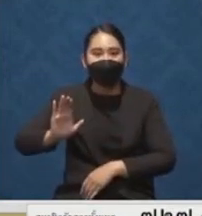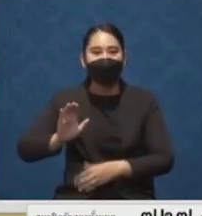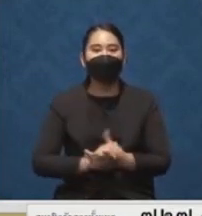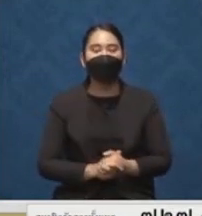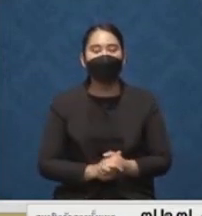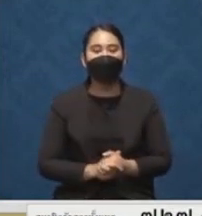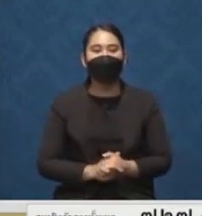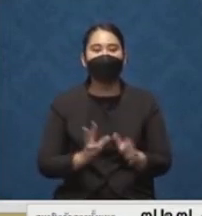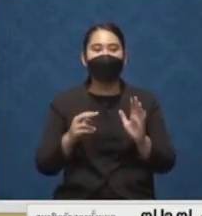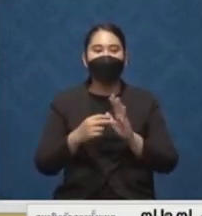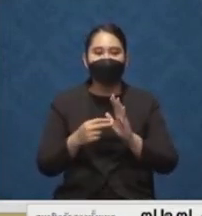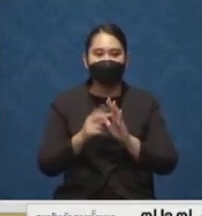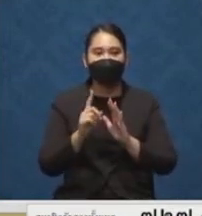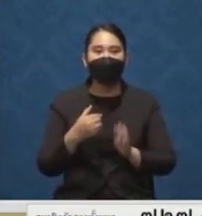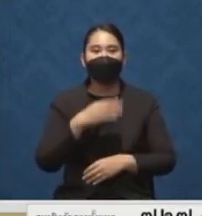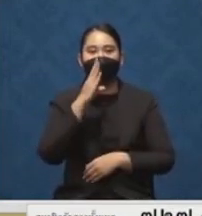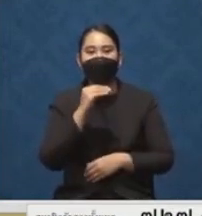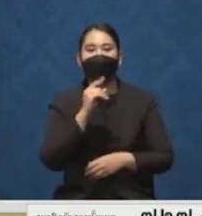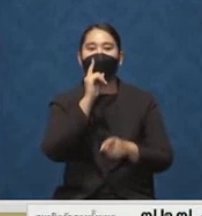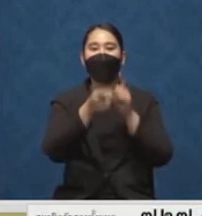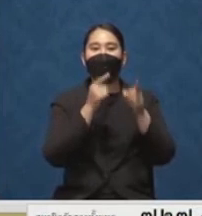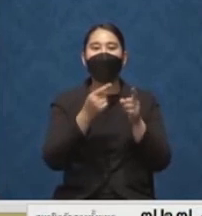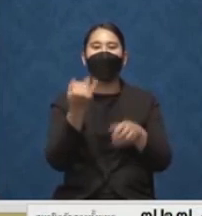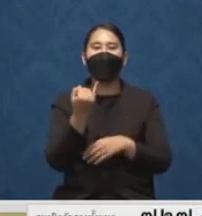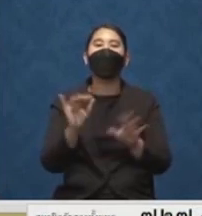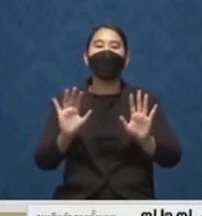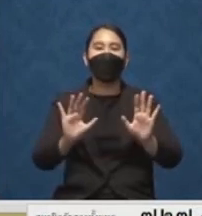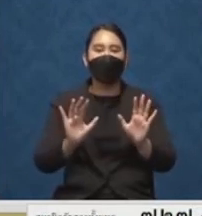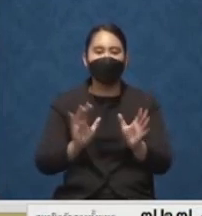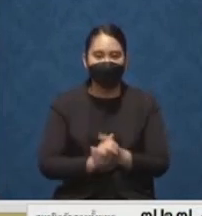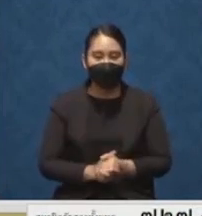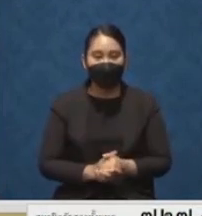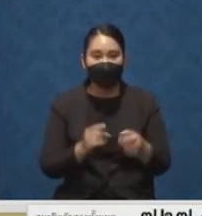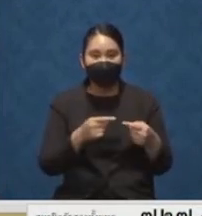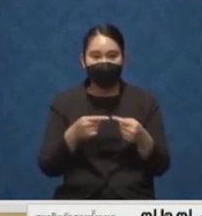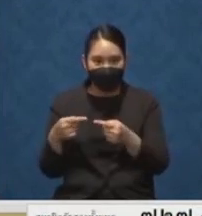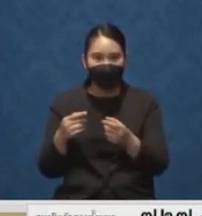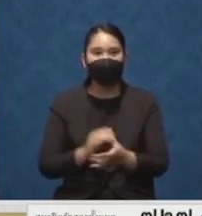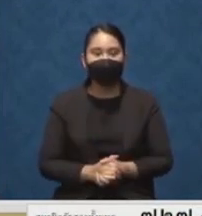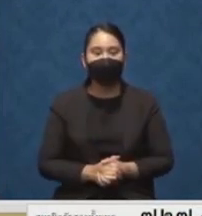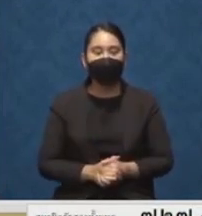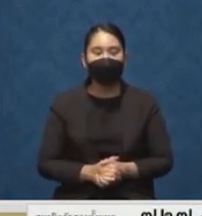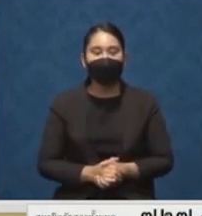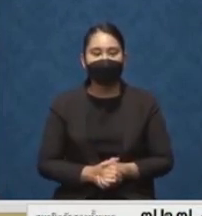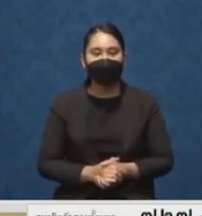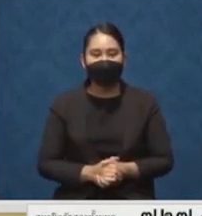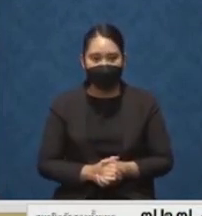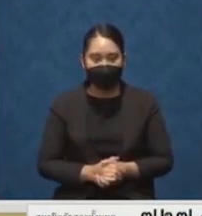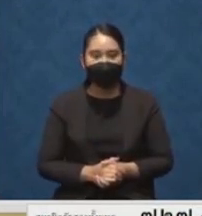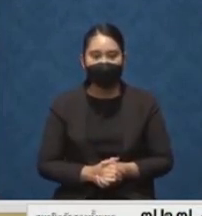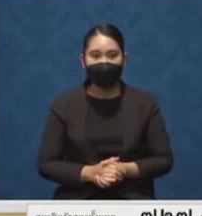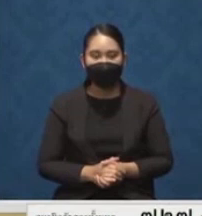ใช้คำเสียดสีหรือว่าต่อว่ากันมากมายเลยนะครับเชิญท่านเสรีต่อนะครับ กับท่านประธ